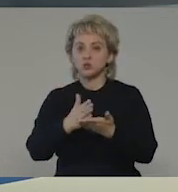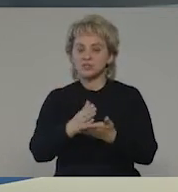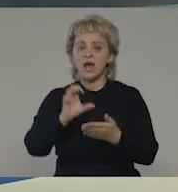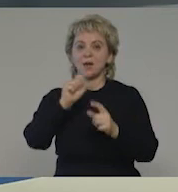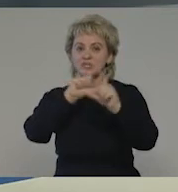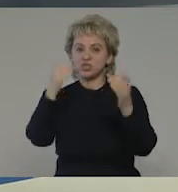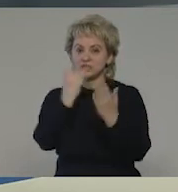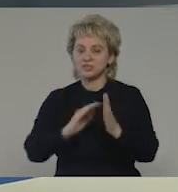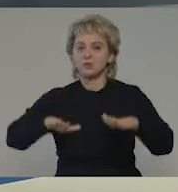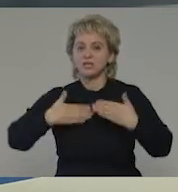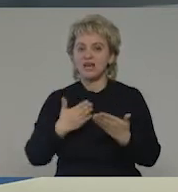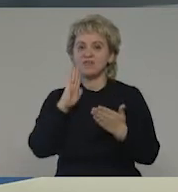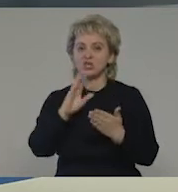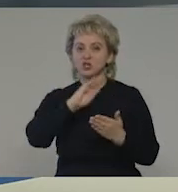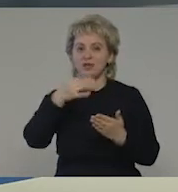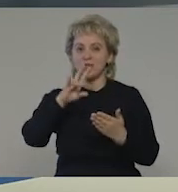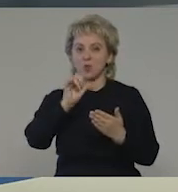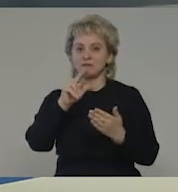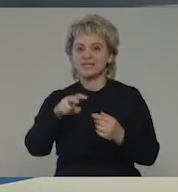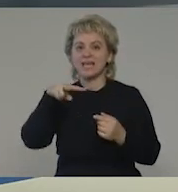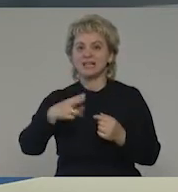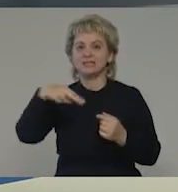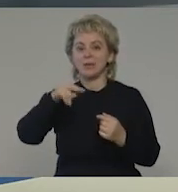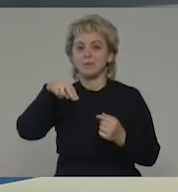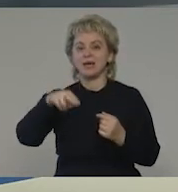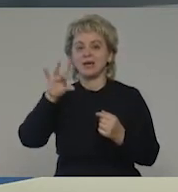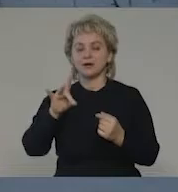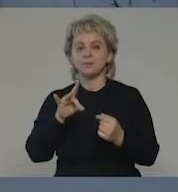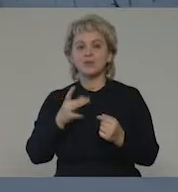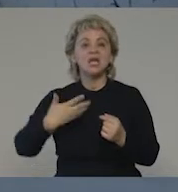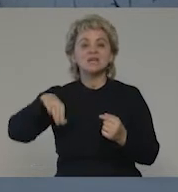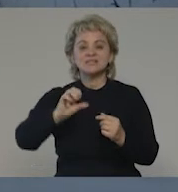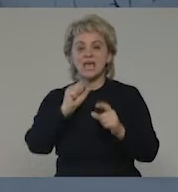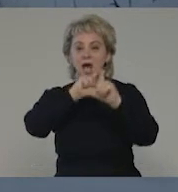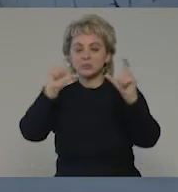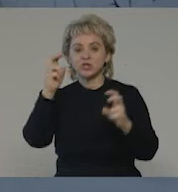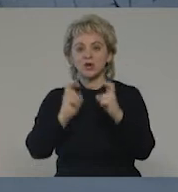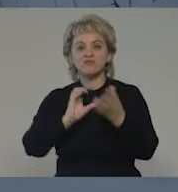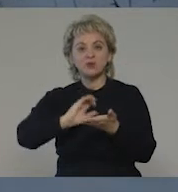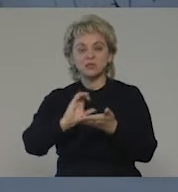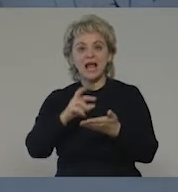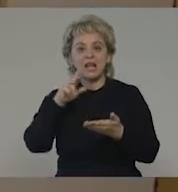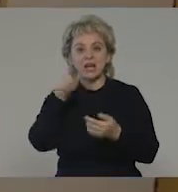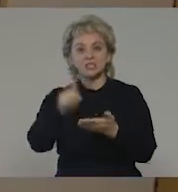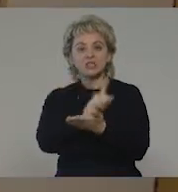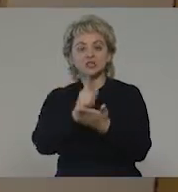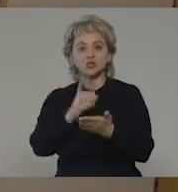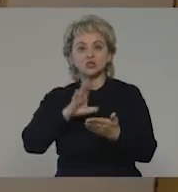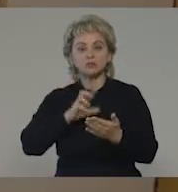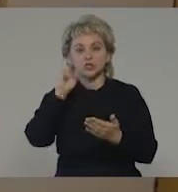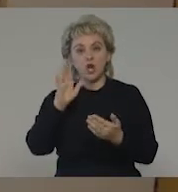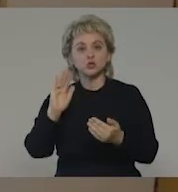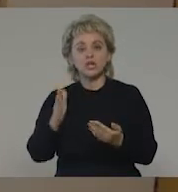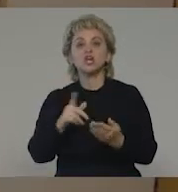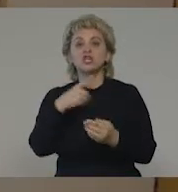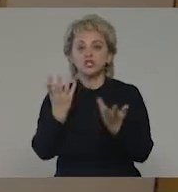аптечной системы предлагают Владимир Жириновский и ЛДПР. Все аптеки и предприятия, выпускающие лекарства, должны быть государственными,